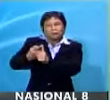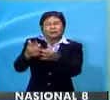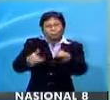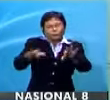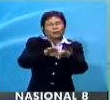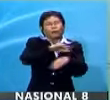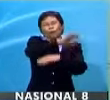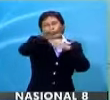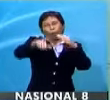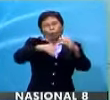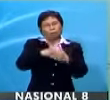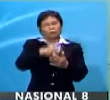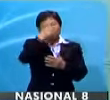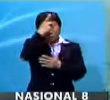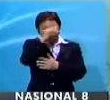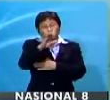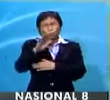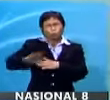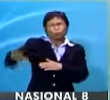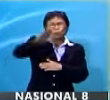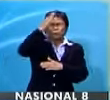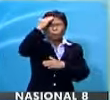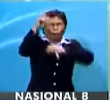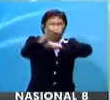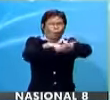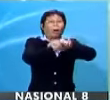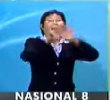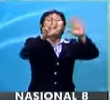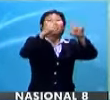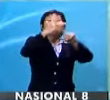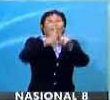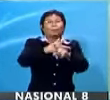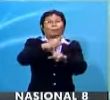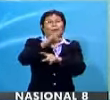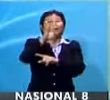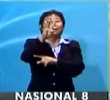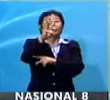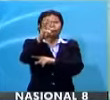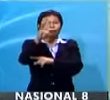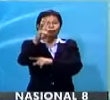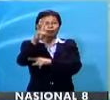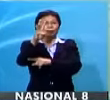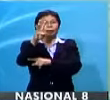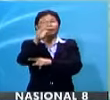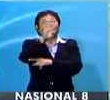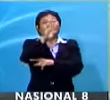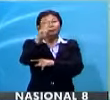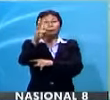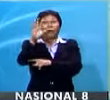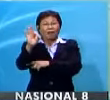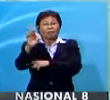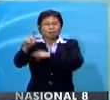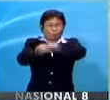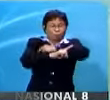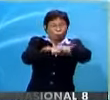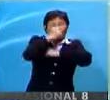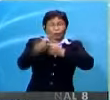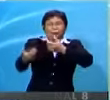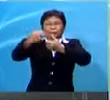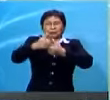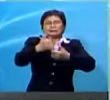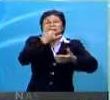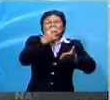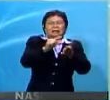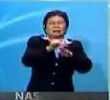kep chongwe seperti diketahui umum dihukum 8an bulan oleh persekutuan badminton dunia BWF apabila terlibat dengan